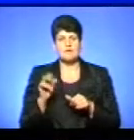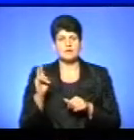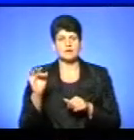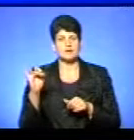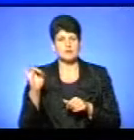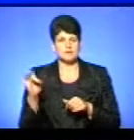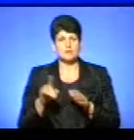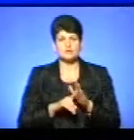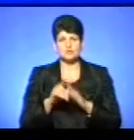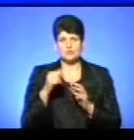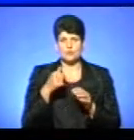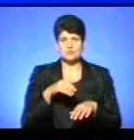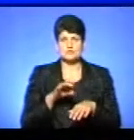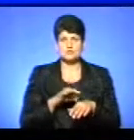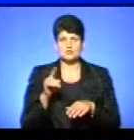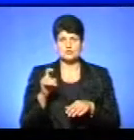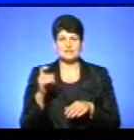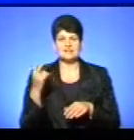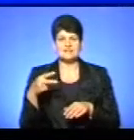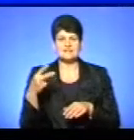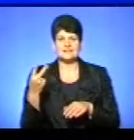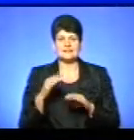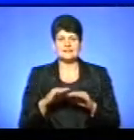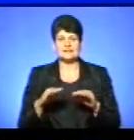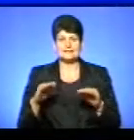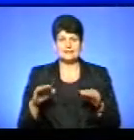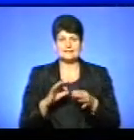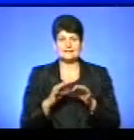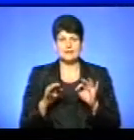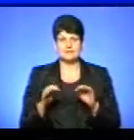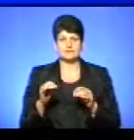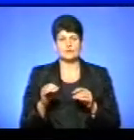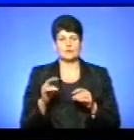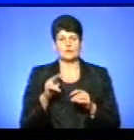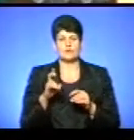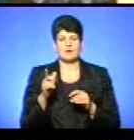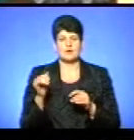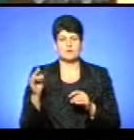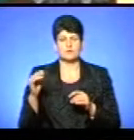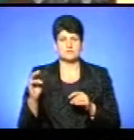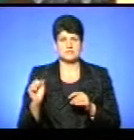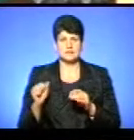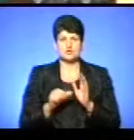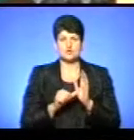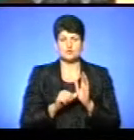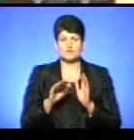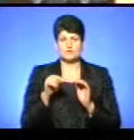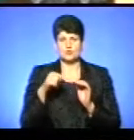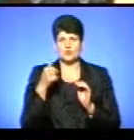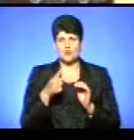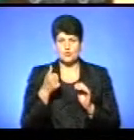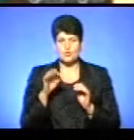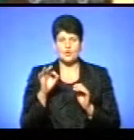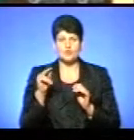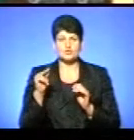у Тернополі занедужало 122 дитини. Детальніше у сюжеті Любові Гадомської. 6 вересня цього року